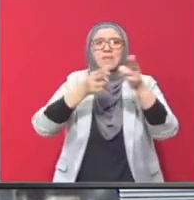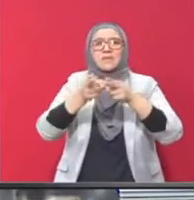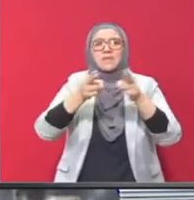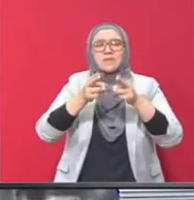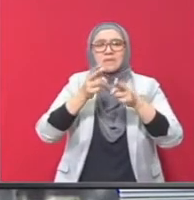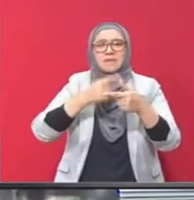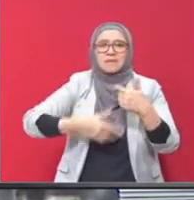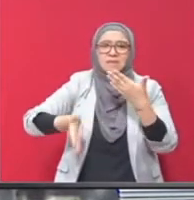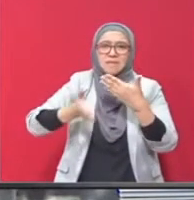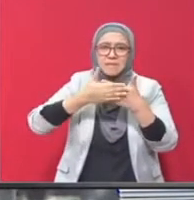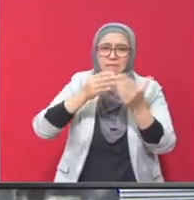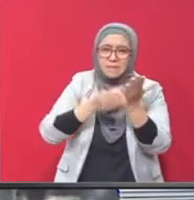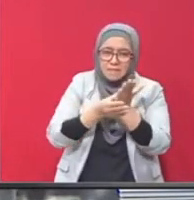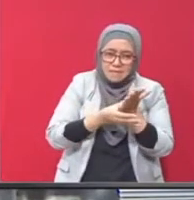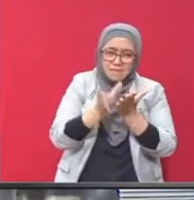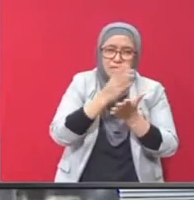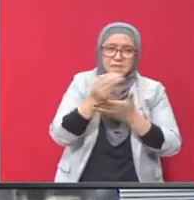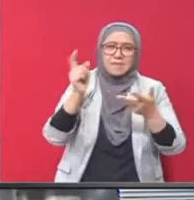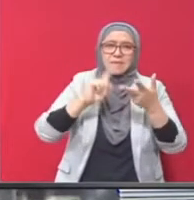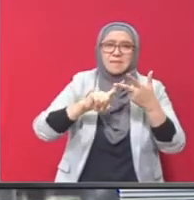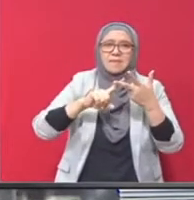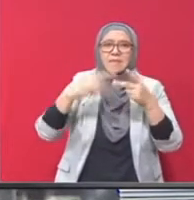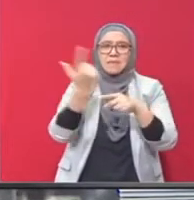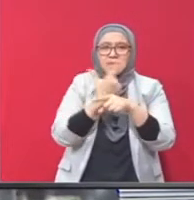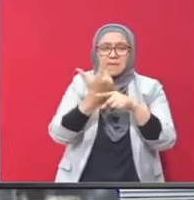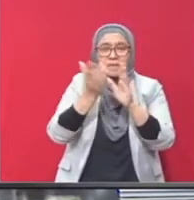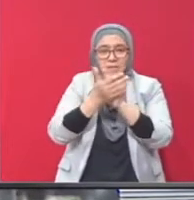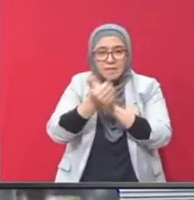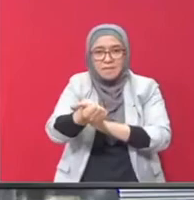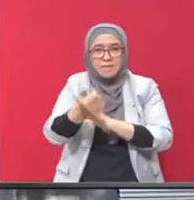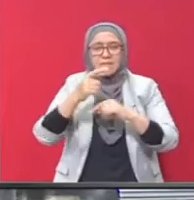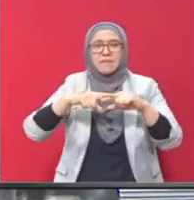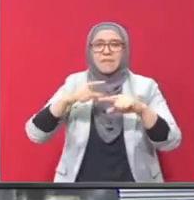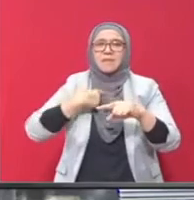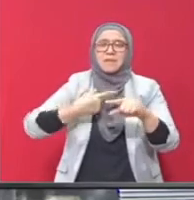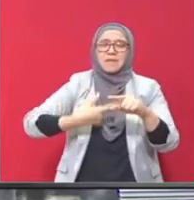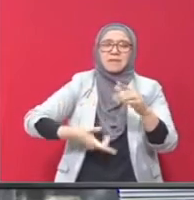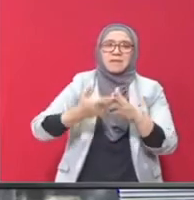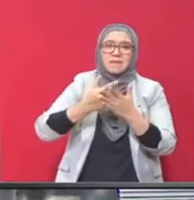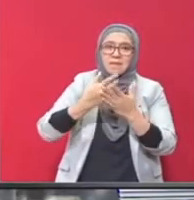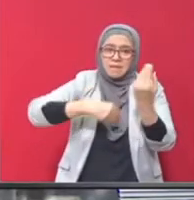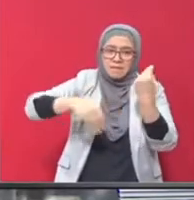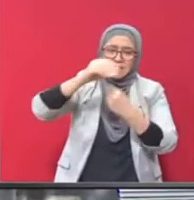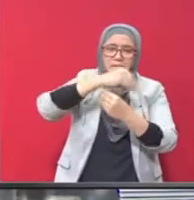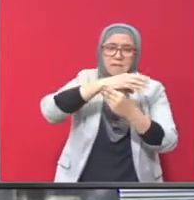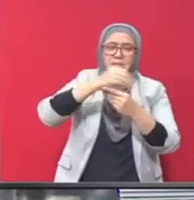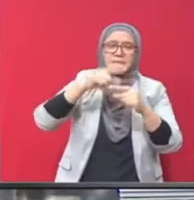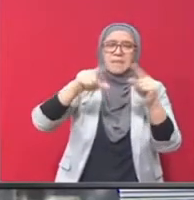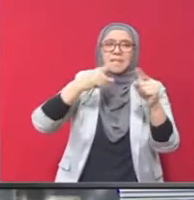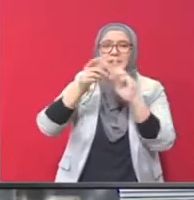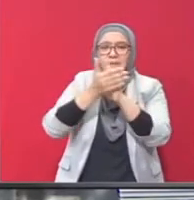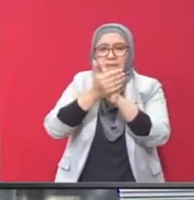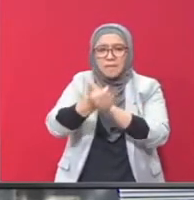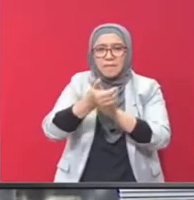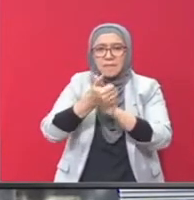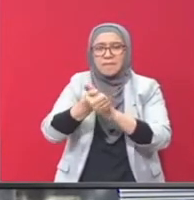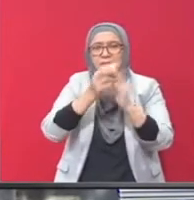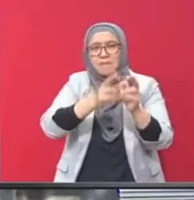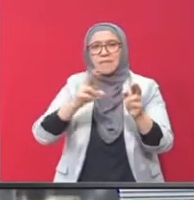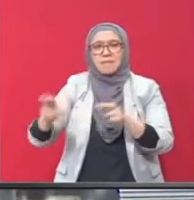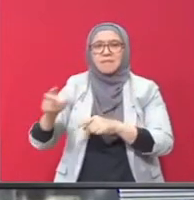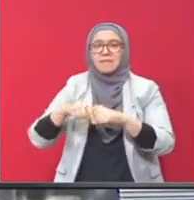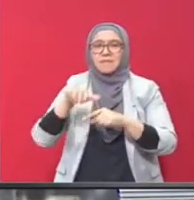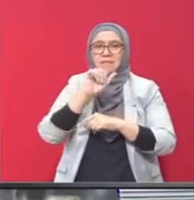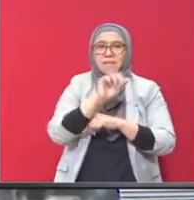latihan kameran serta simulasi dan ketujuh penambah baikan perancangan EDC juga